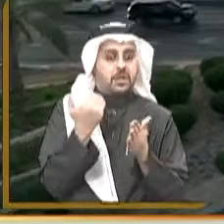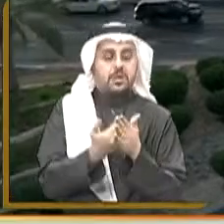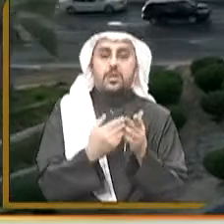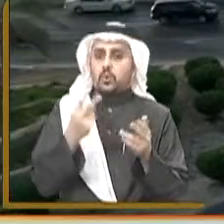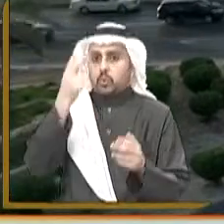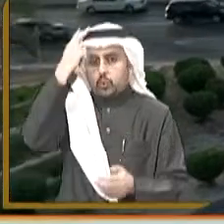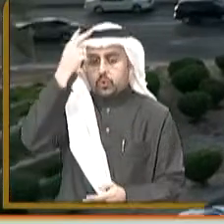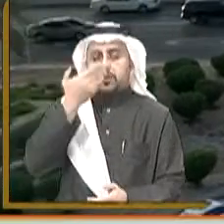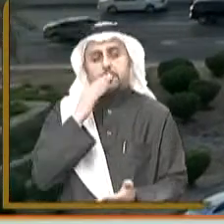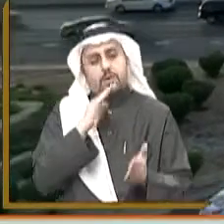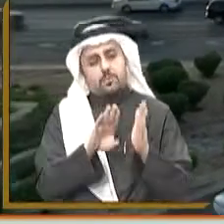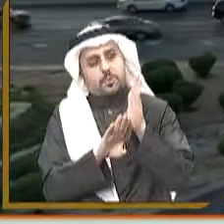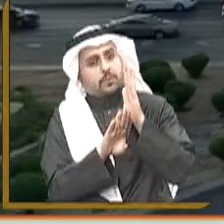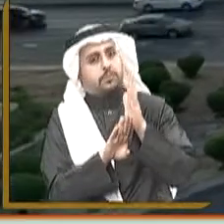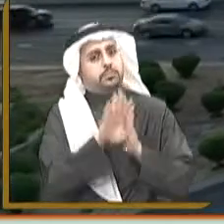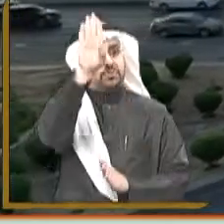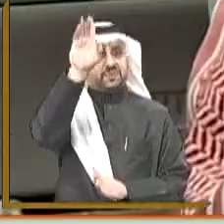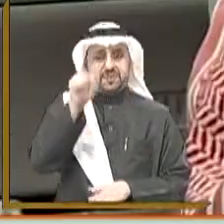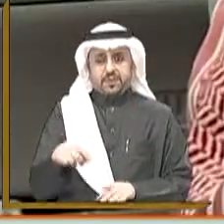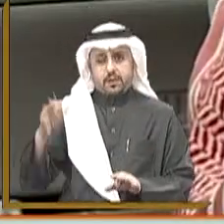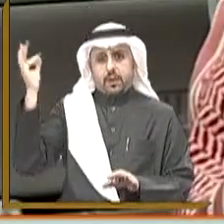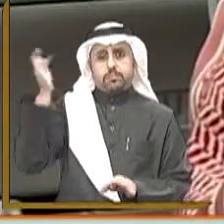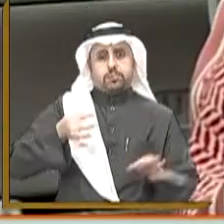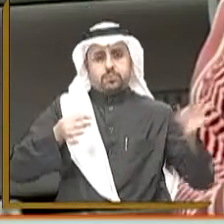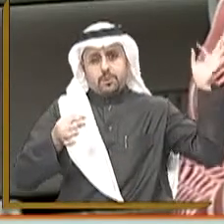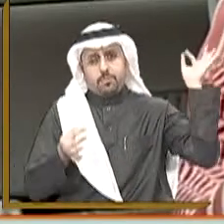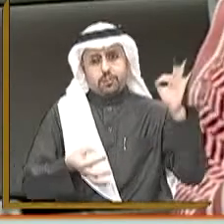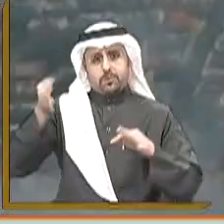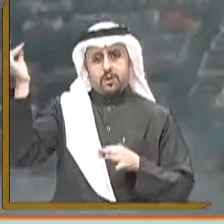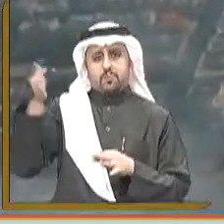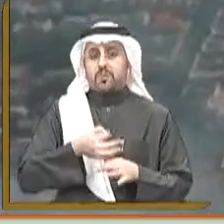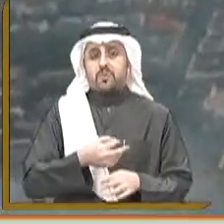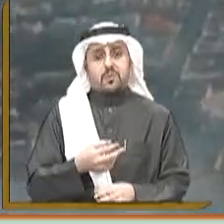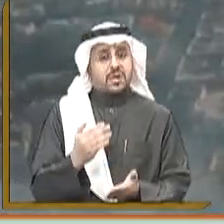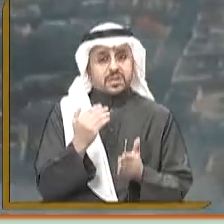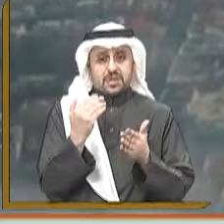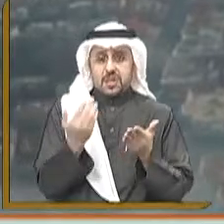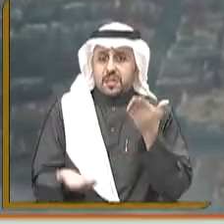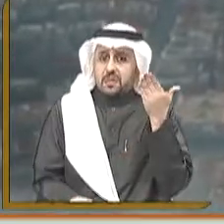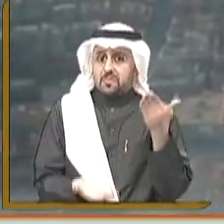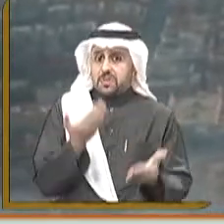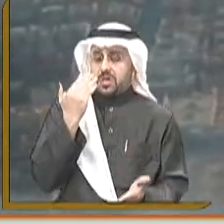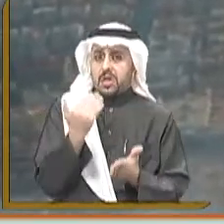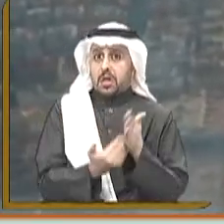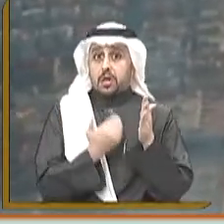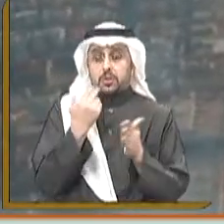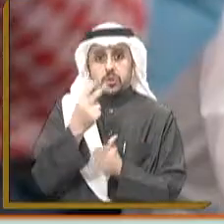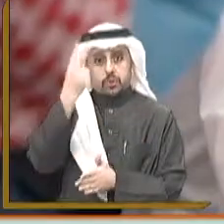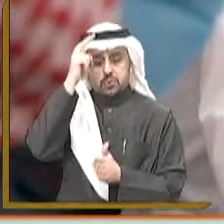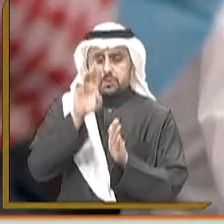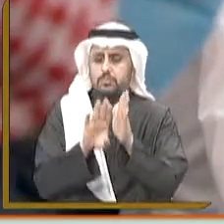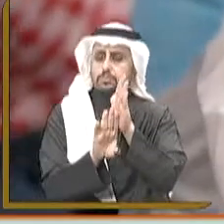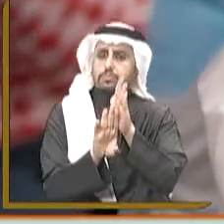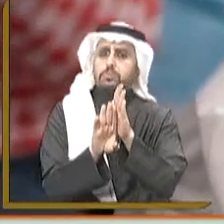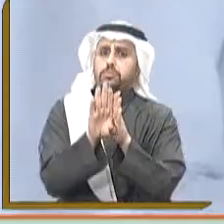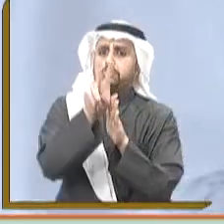المملكة في تخطي هذه الأزمات، بل قلبت المعادلات بتحقيق معدلات نمو